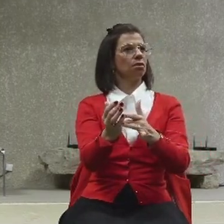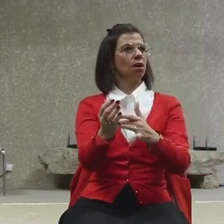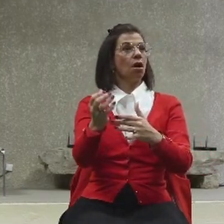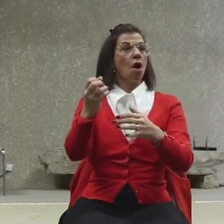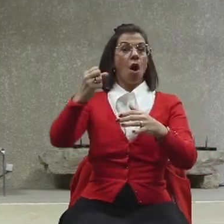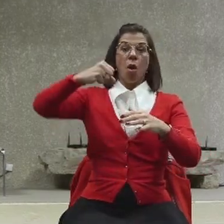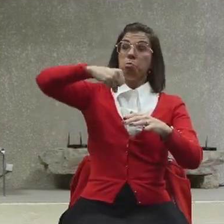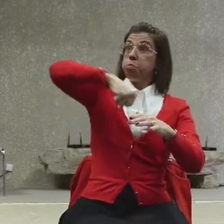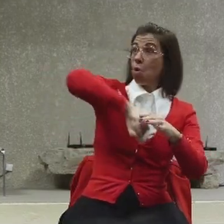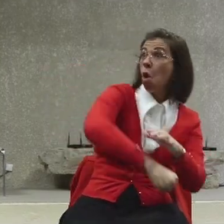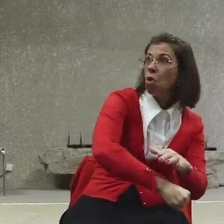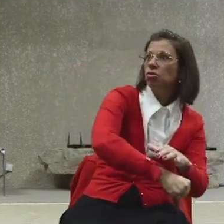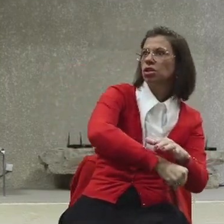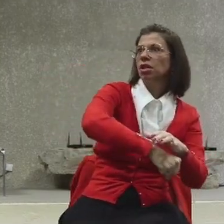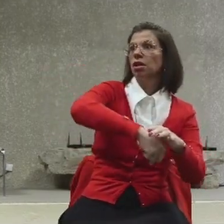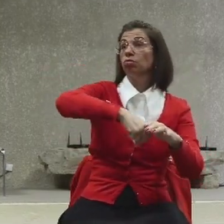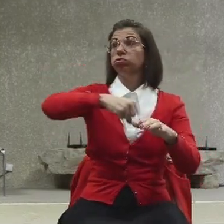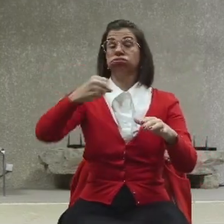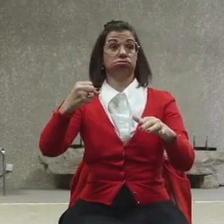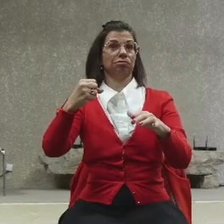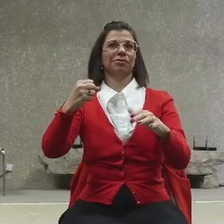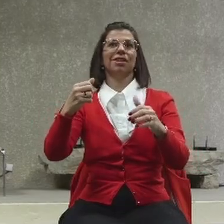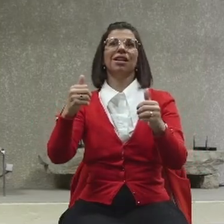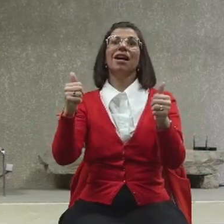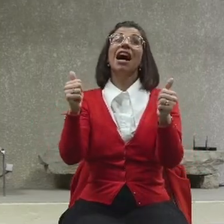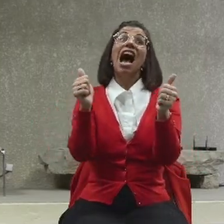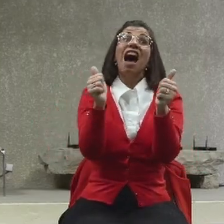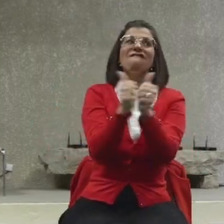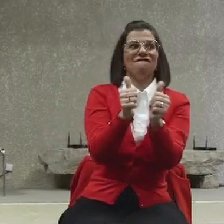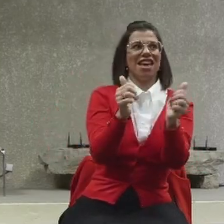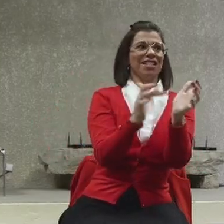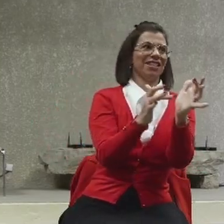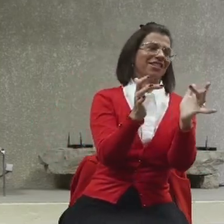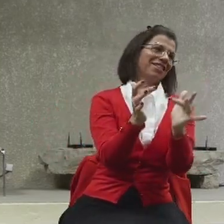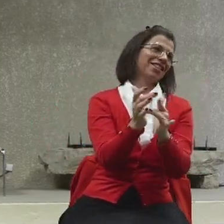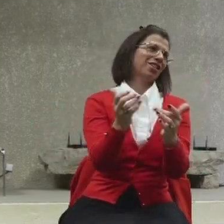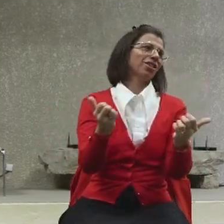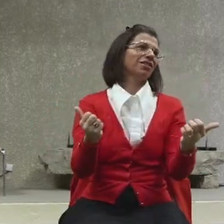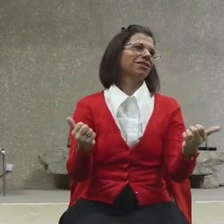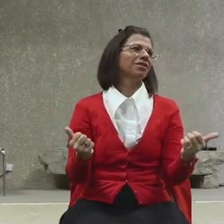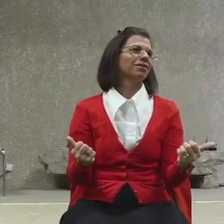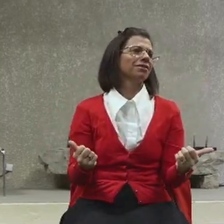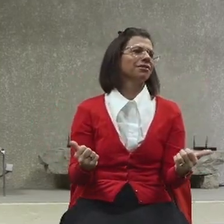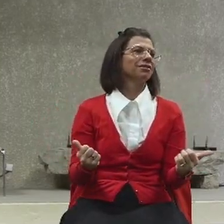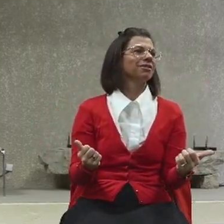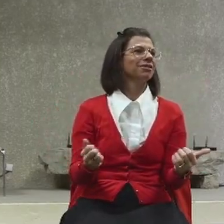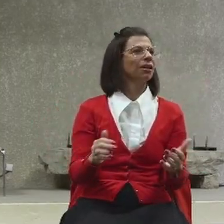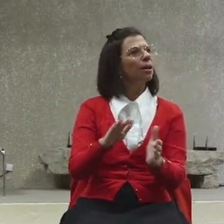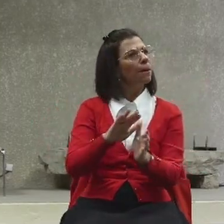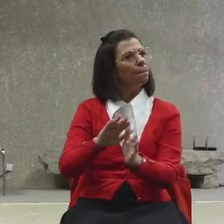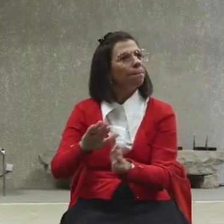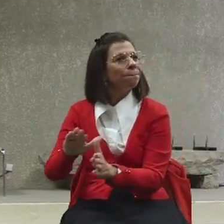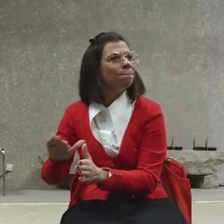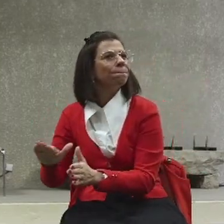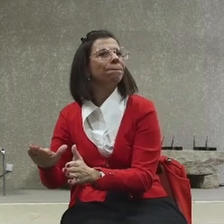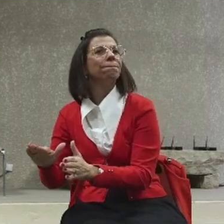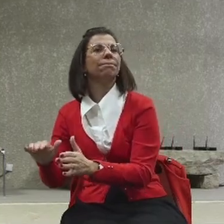mis au tombeau. C'est ça le baptême en réalité. Nous le matérialisons par le